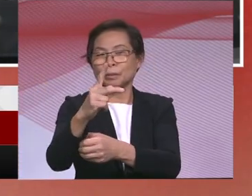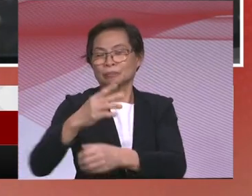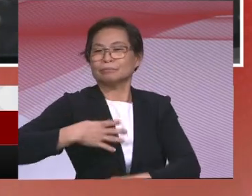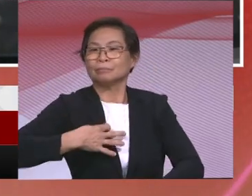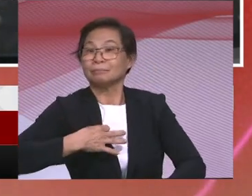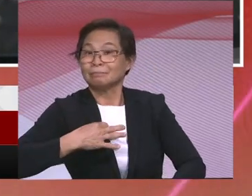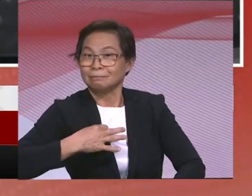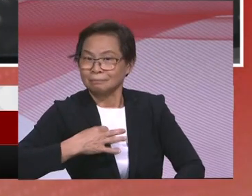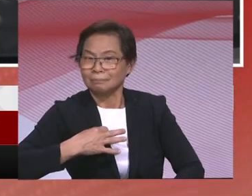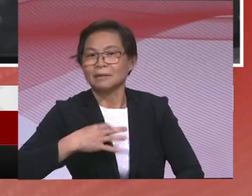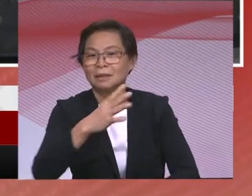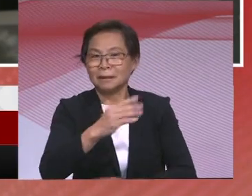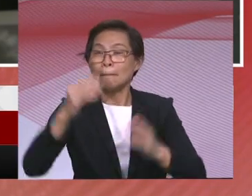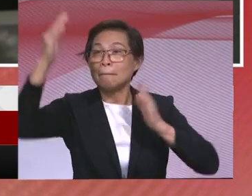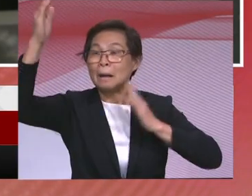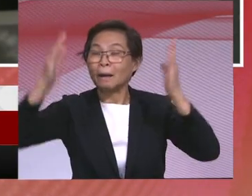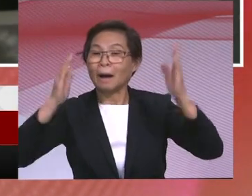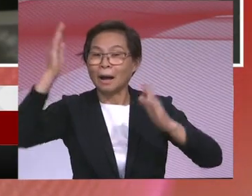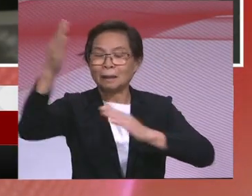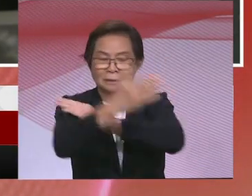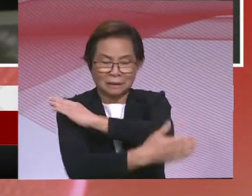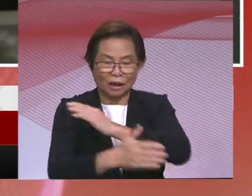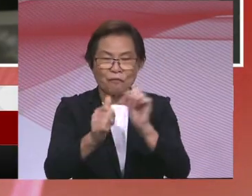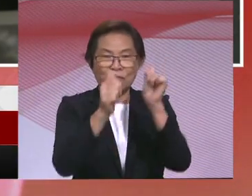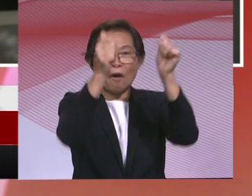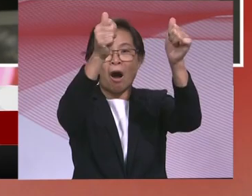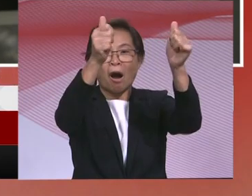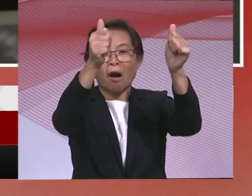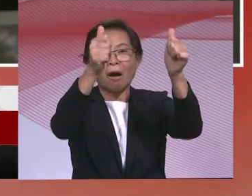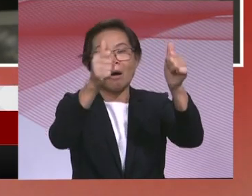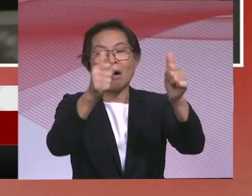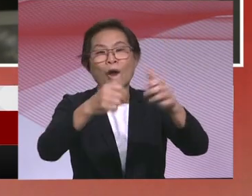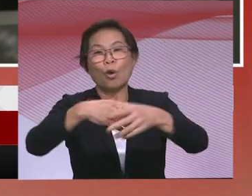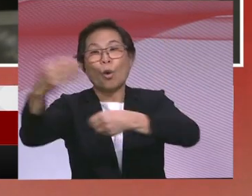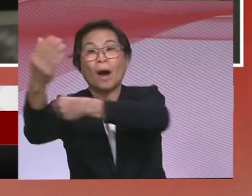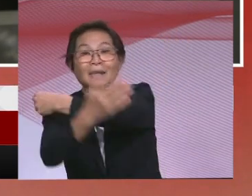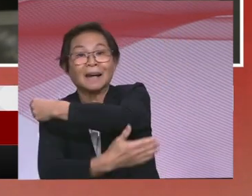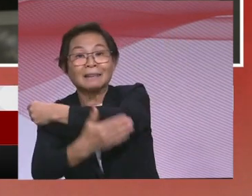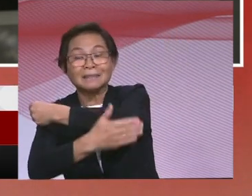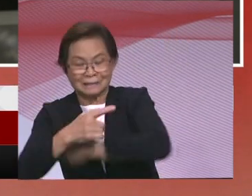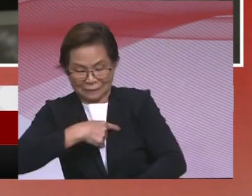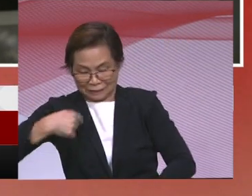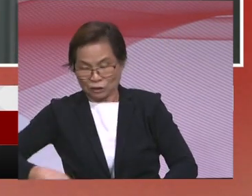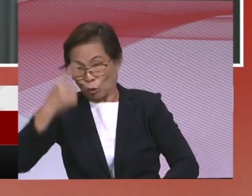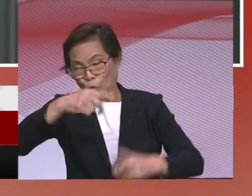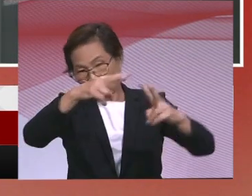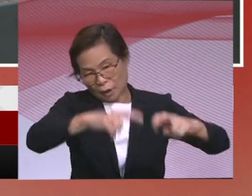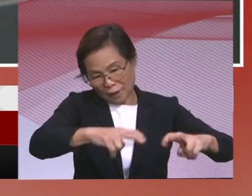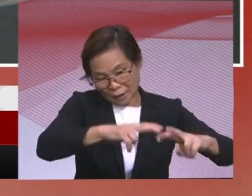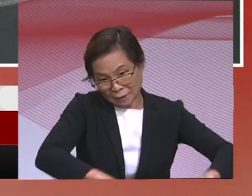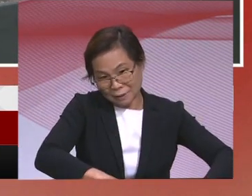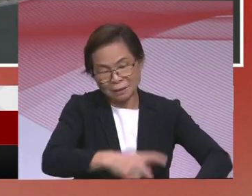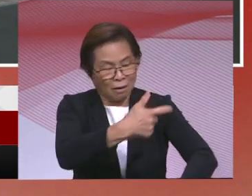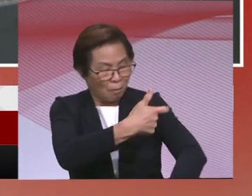sukarelawan dan Malaysia bahkan menjadi negara pertama di luar negeri China untuk kajian calon